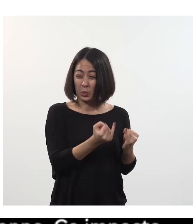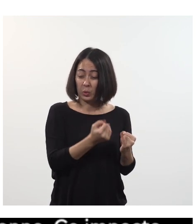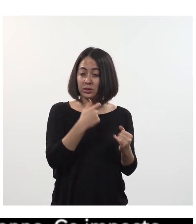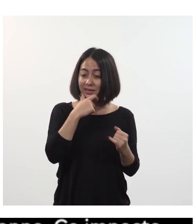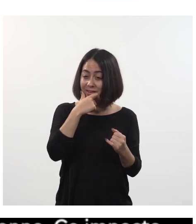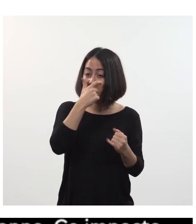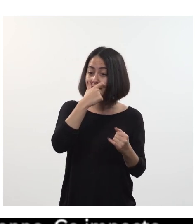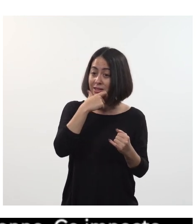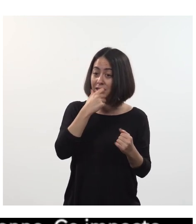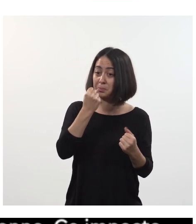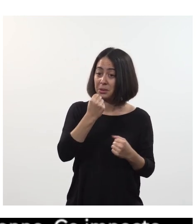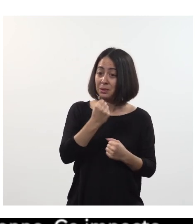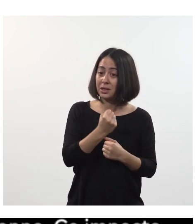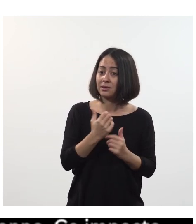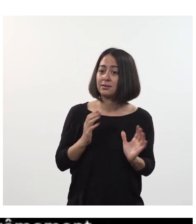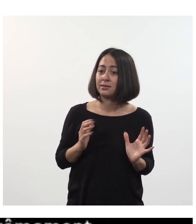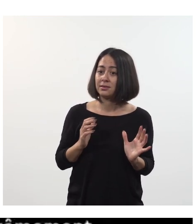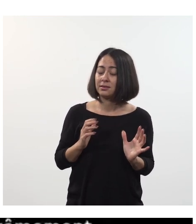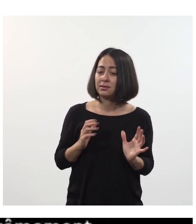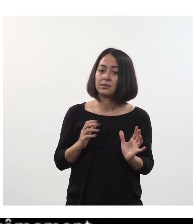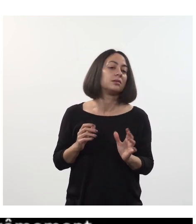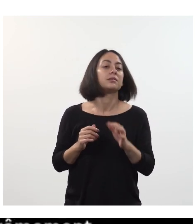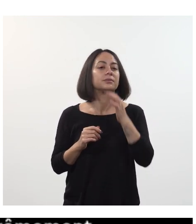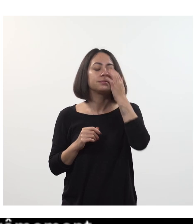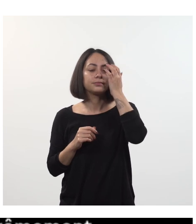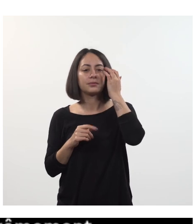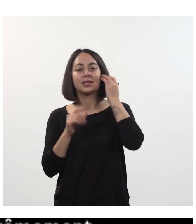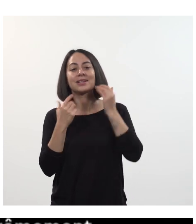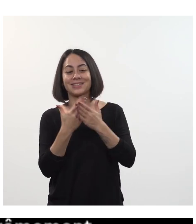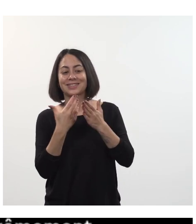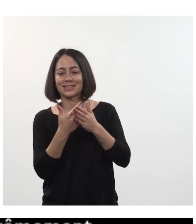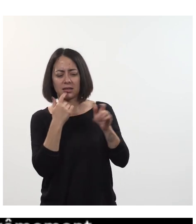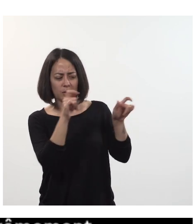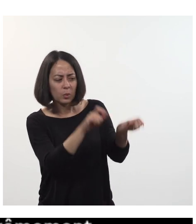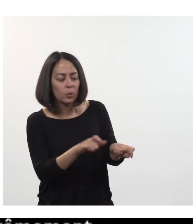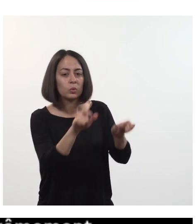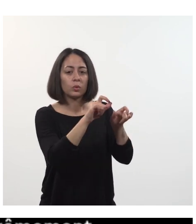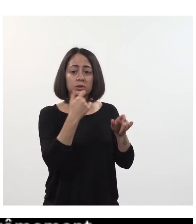la blesser. Donc ça, c'est vraiment quelque chose qu'il faut regarder, c'est les dents des patients.